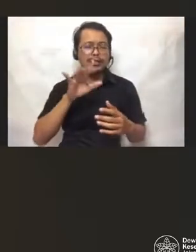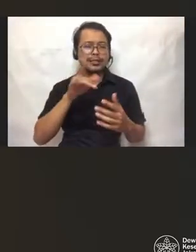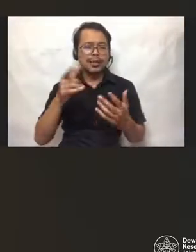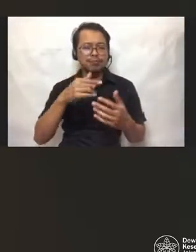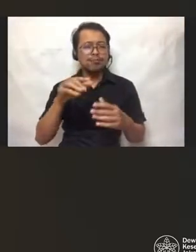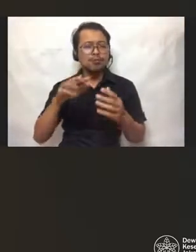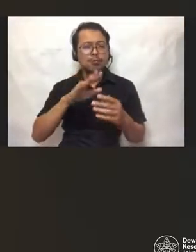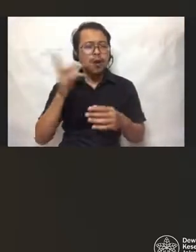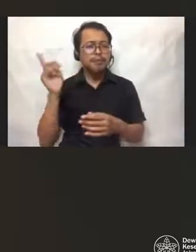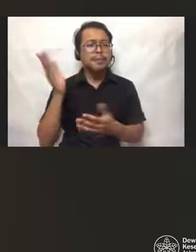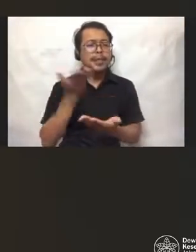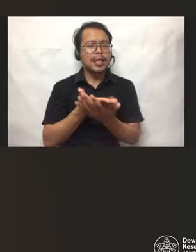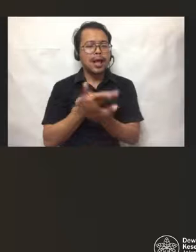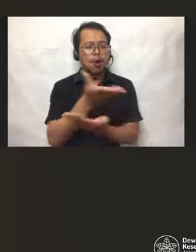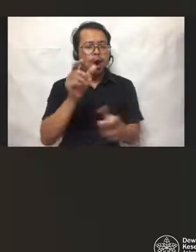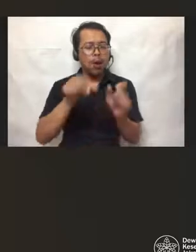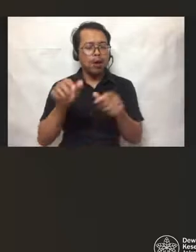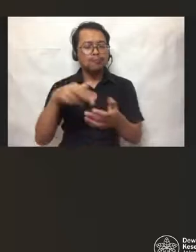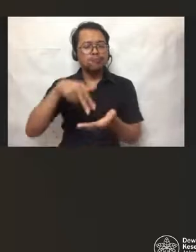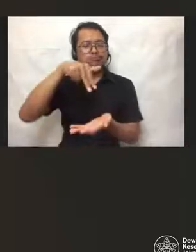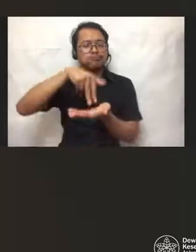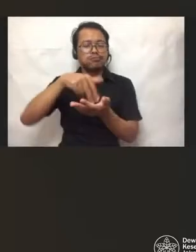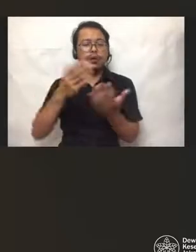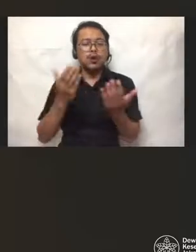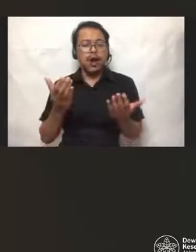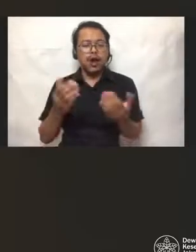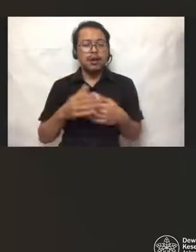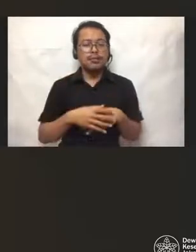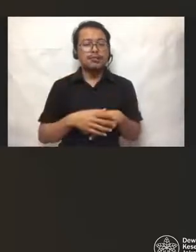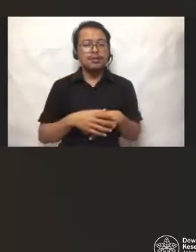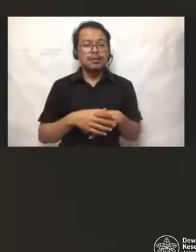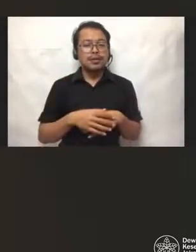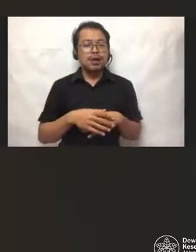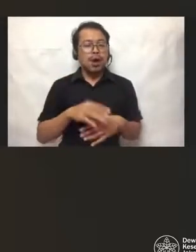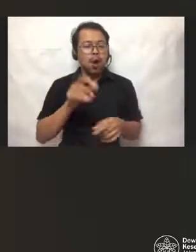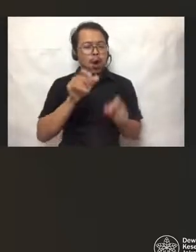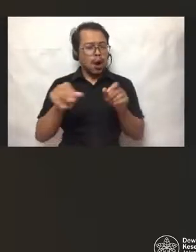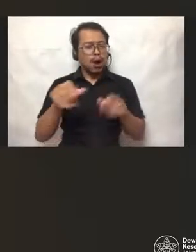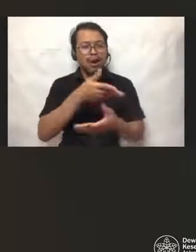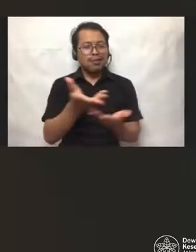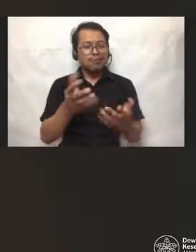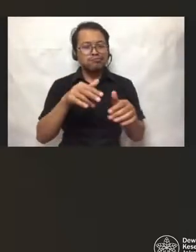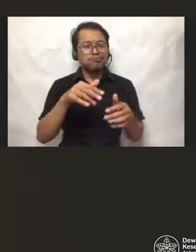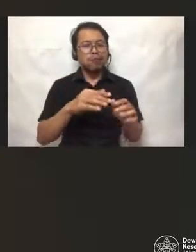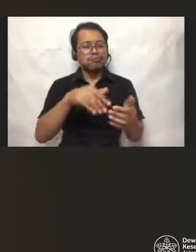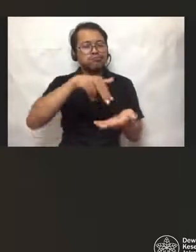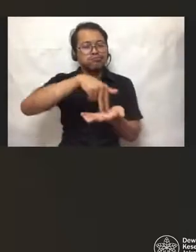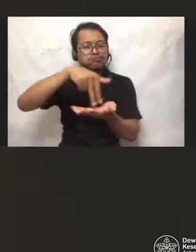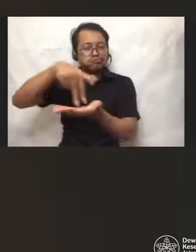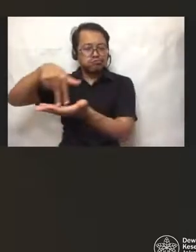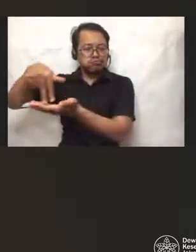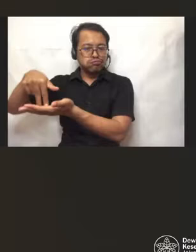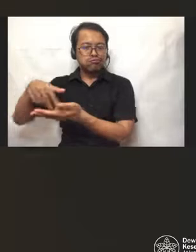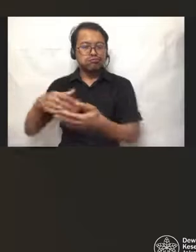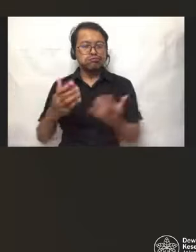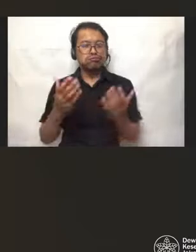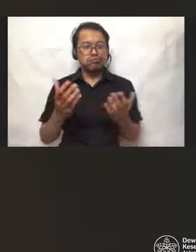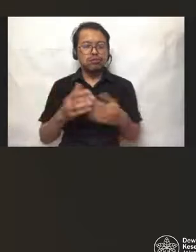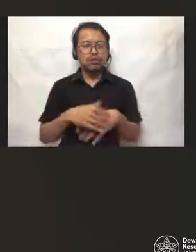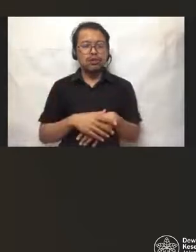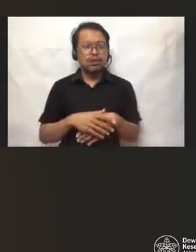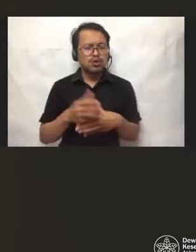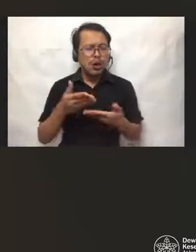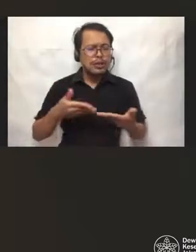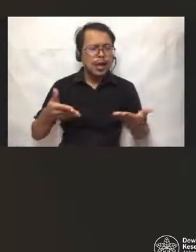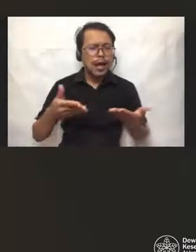Panglima FPI yang sedang duduk pun langsung berdiri dan menyuruh pengunjung yang lain turut serta. Suasana menjadi tegang dan